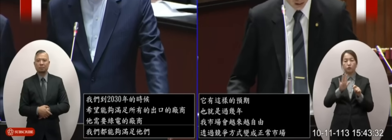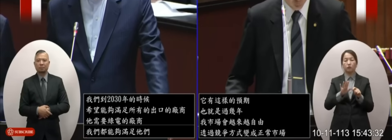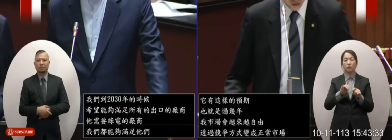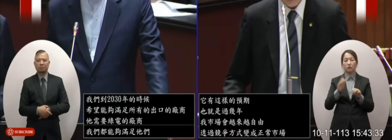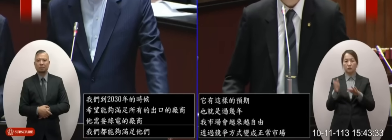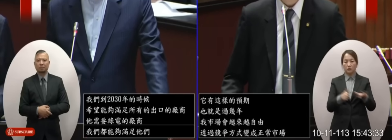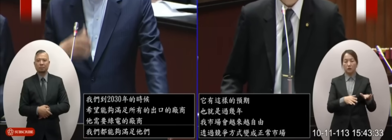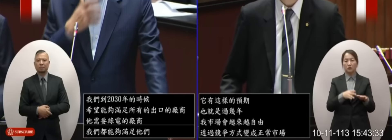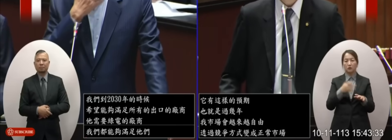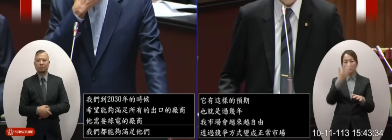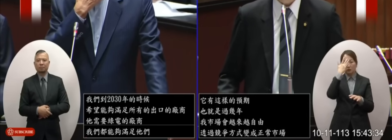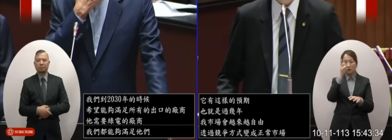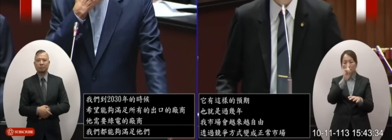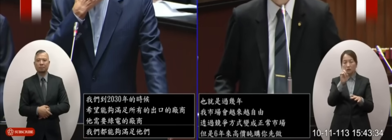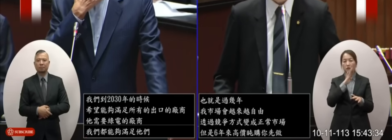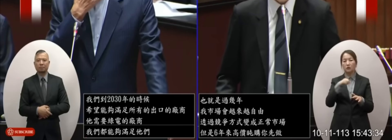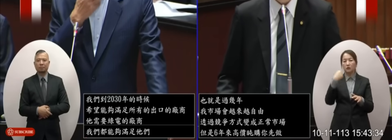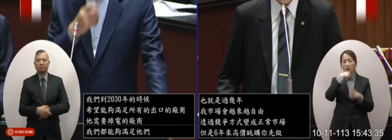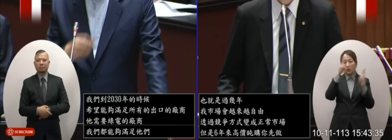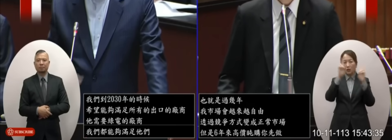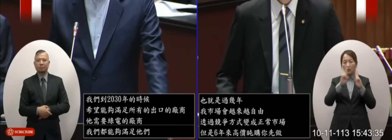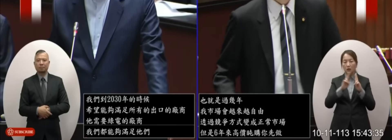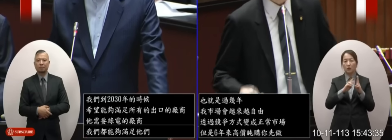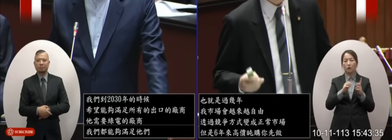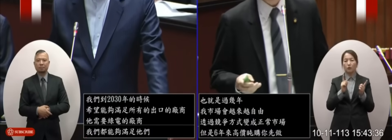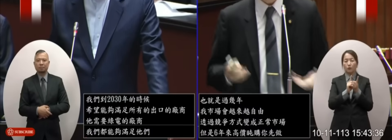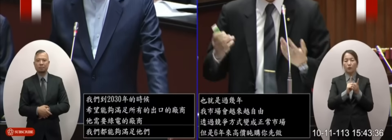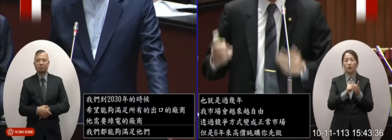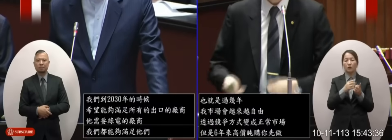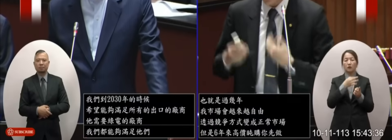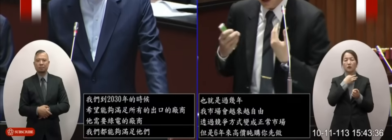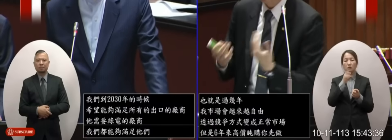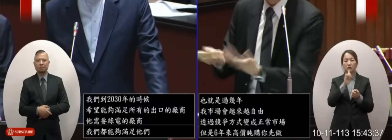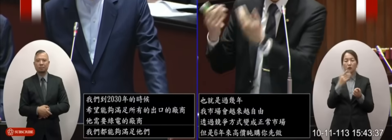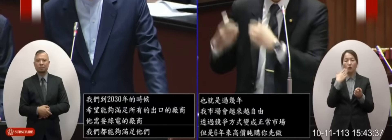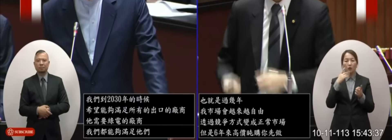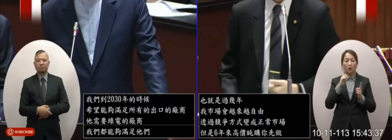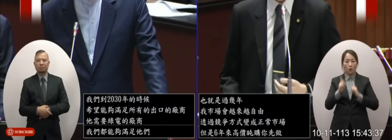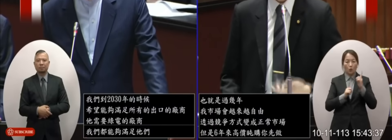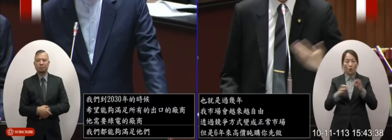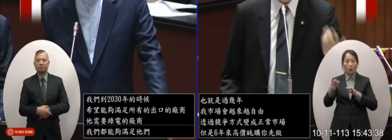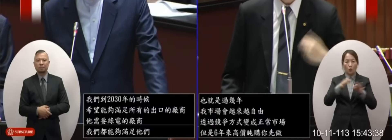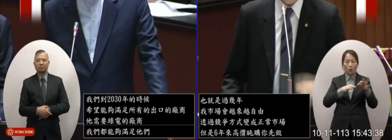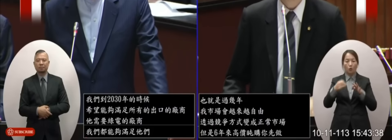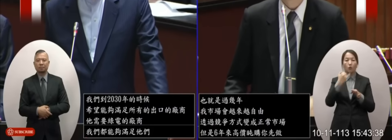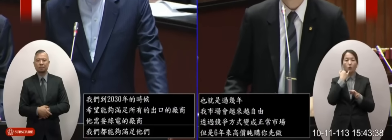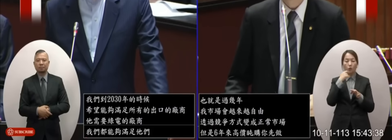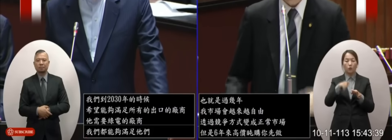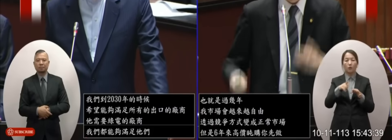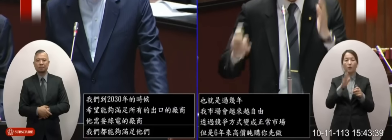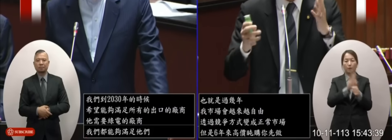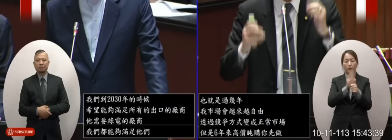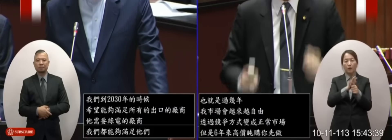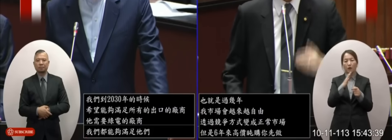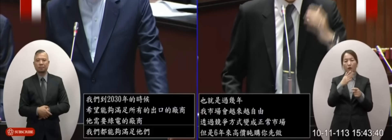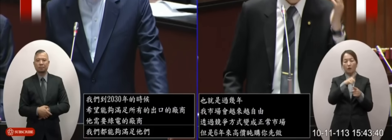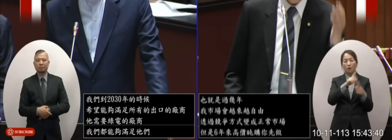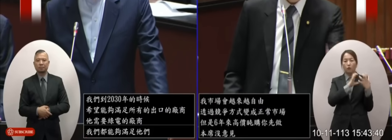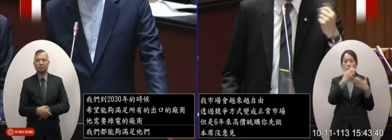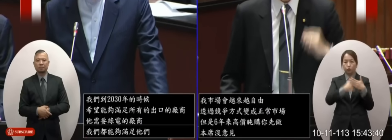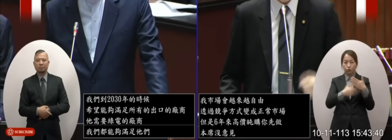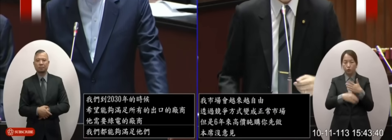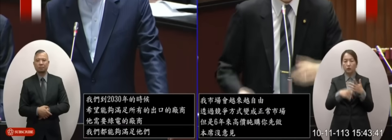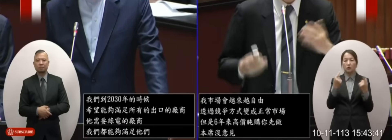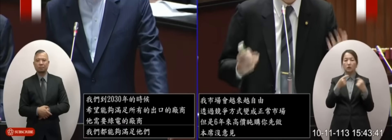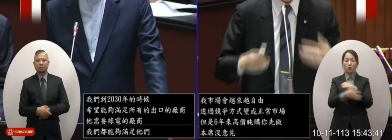真正的问题是来自于对台电的压力啊。我们讲说自由化就是为了要让市场去分担台电的压力，对不对？当然，你讲台电